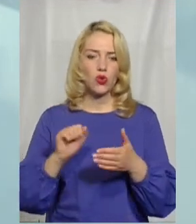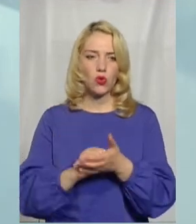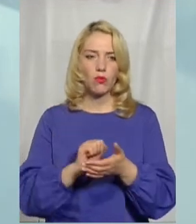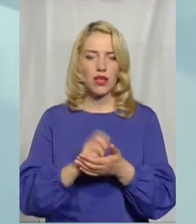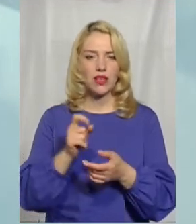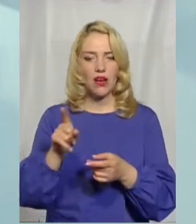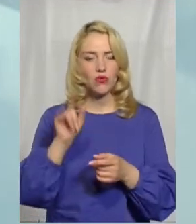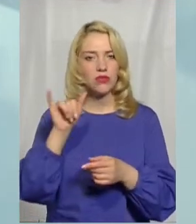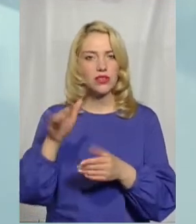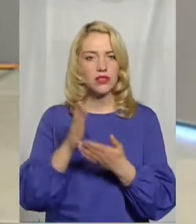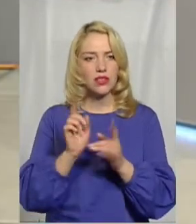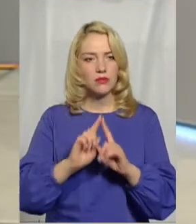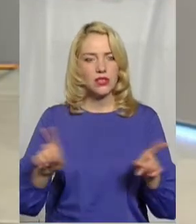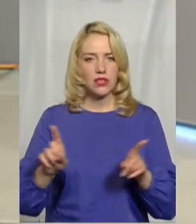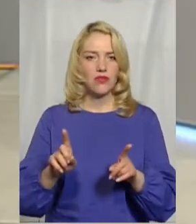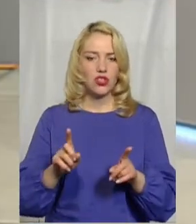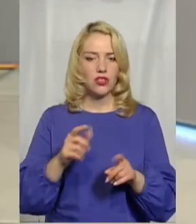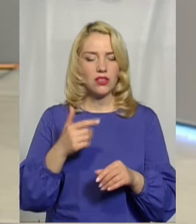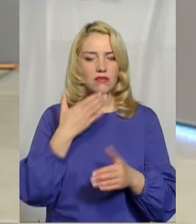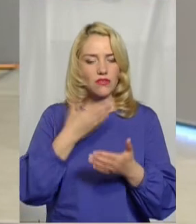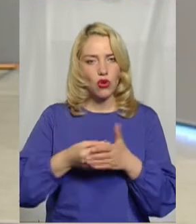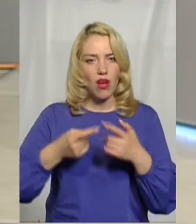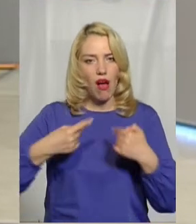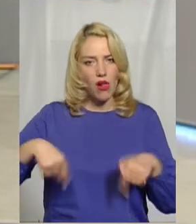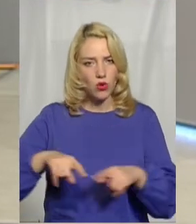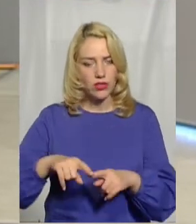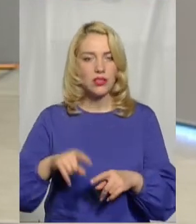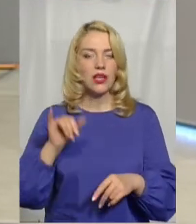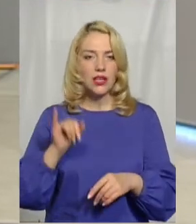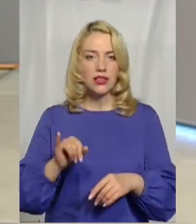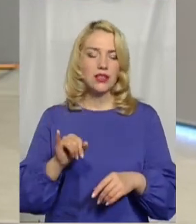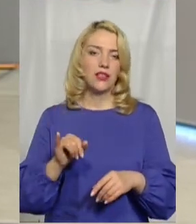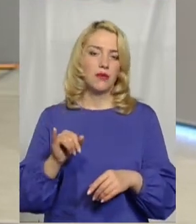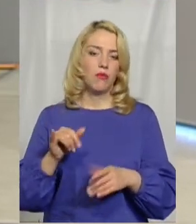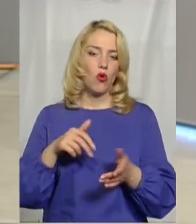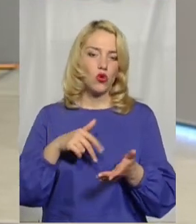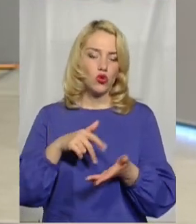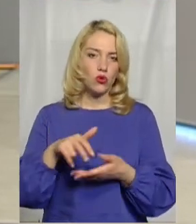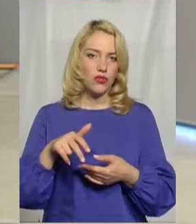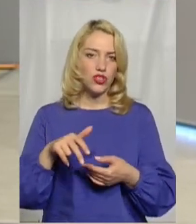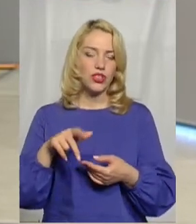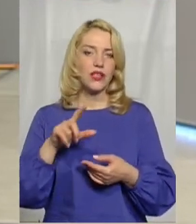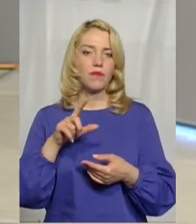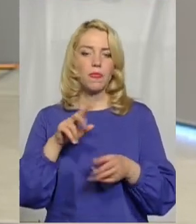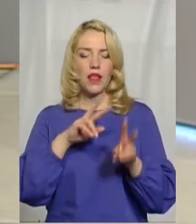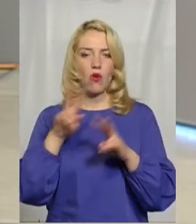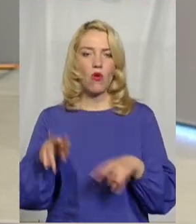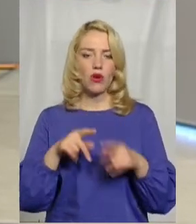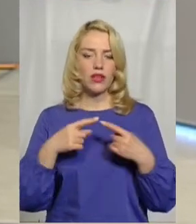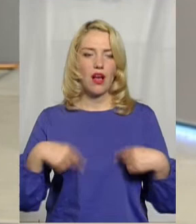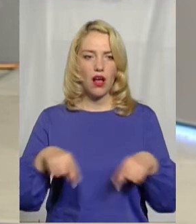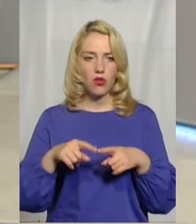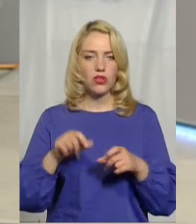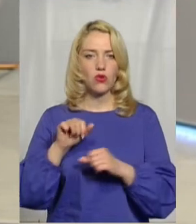них специфічна галузь. І пройшовши саме огляд в галузі